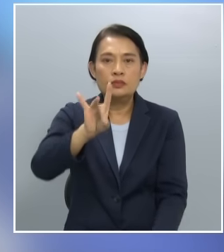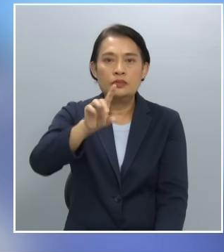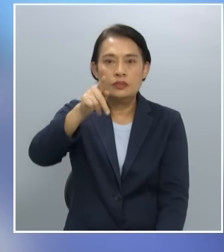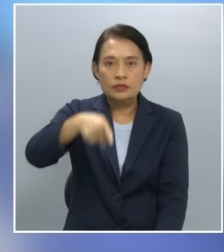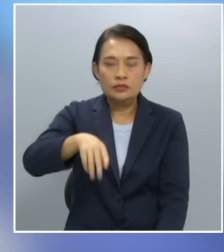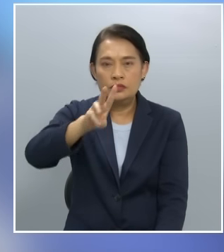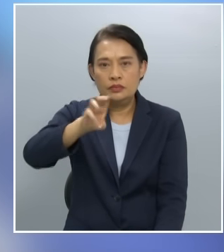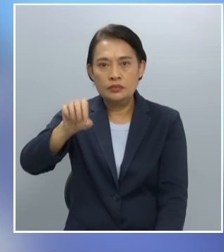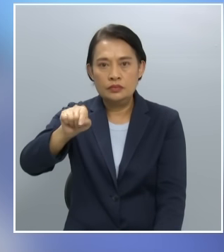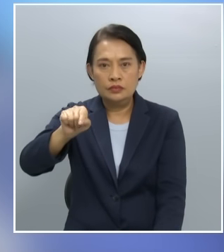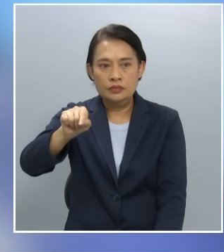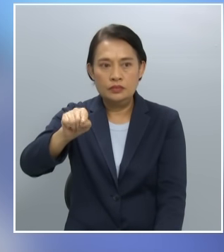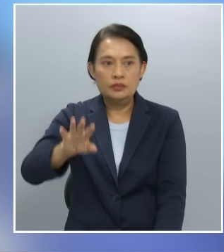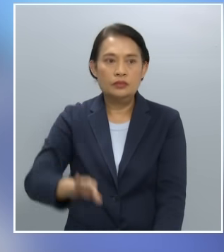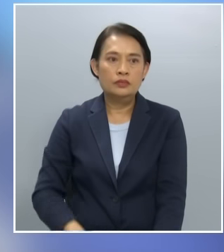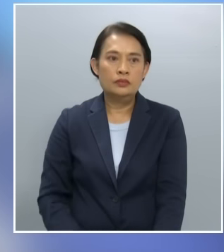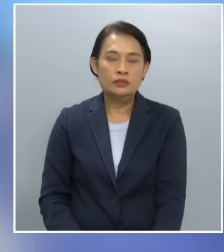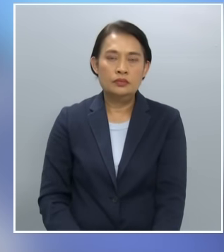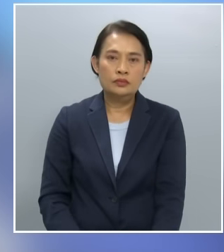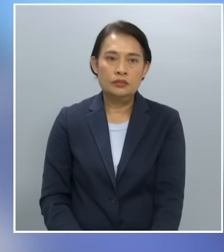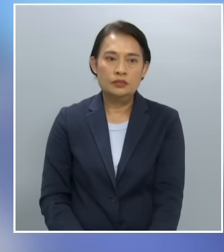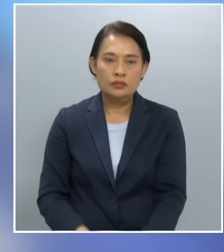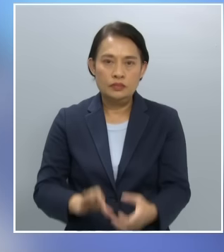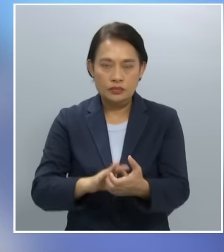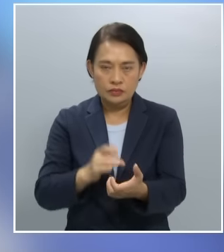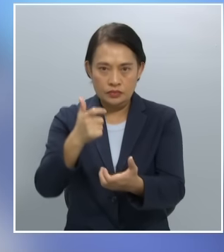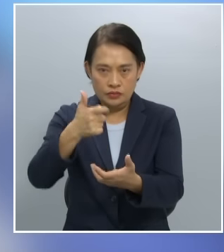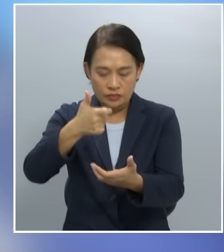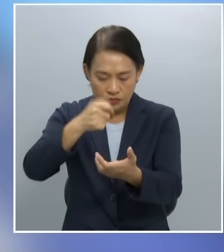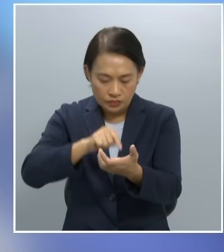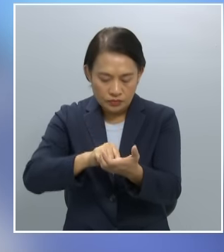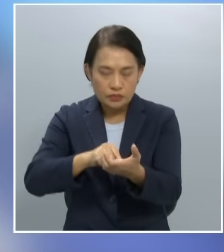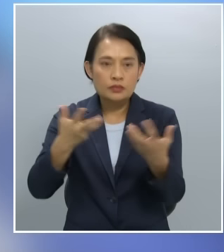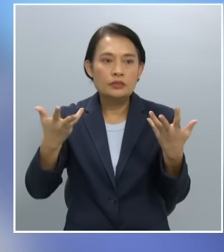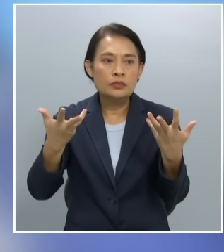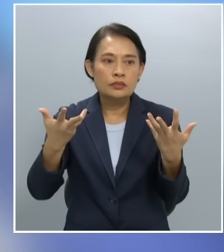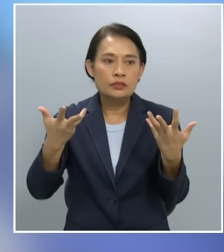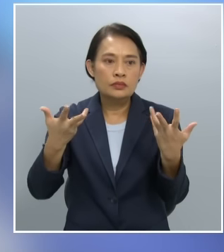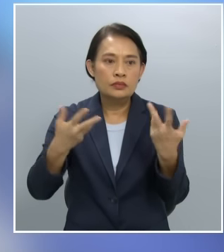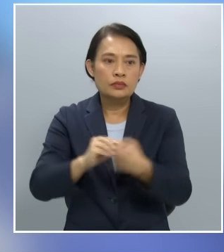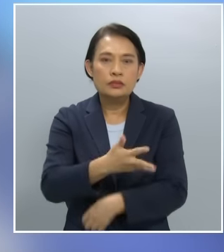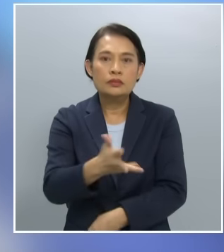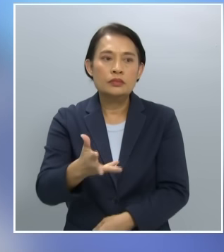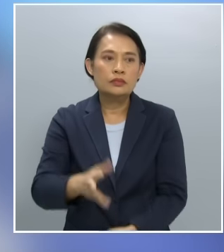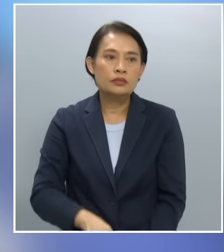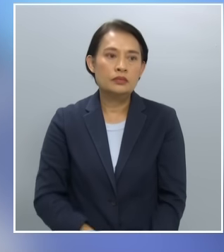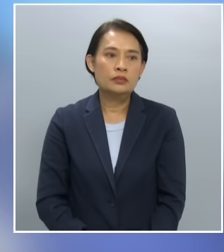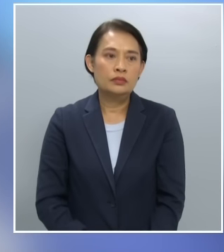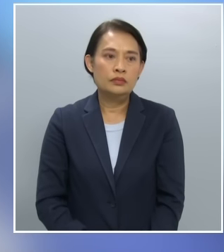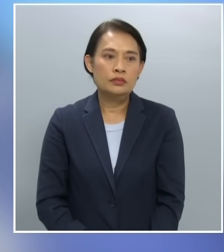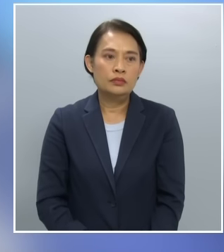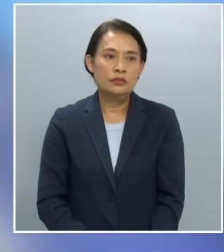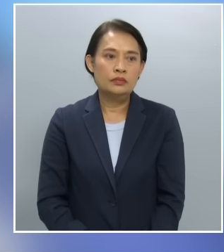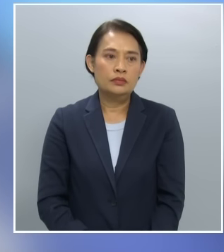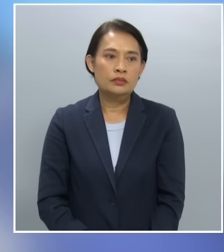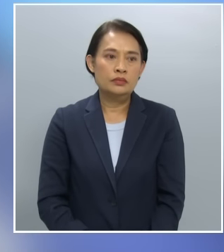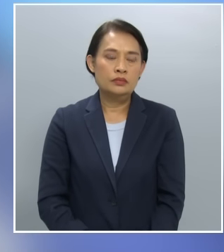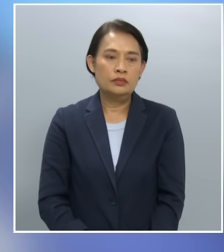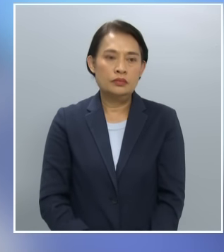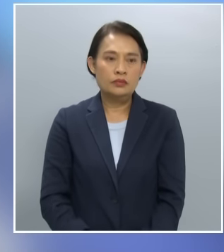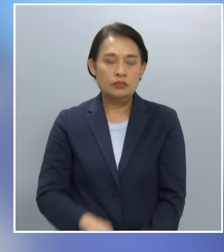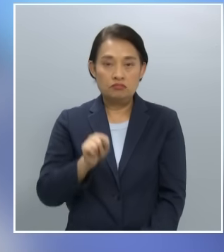โทรไปแล้วก็แคปจอล่าสุดด่วนมันไม่มีแล้วอ่ะพี่ไม่ใช่นี่นะอืคือไอ้คนเนี้ยคุณ